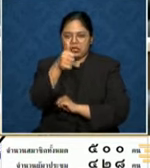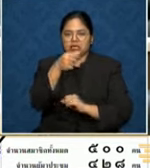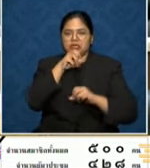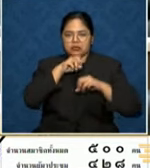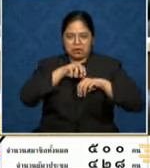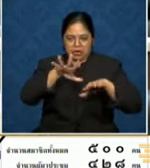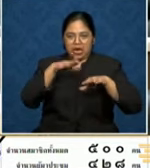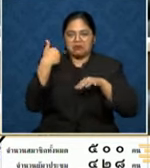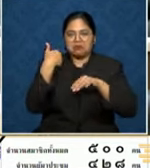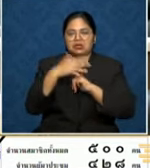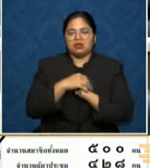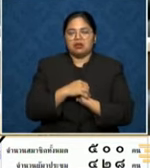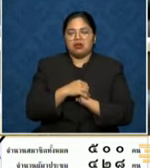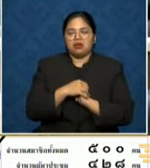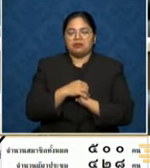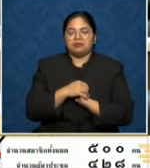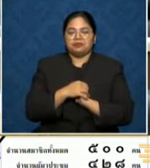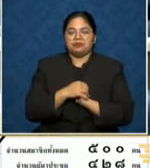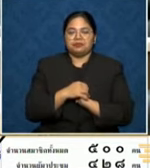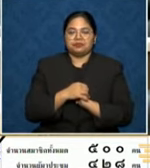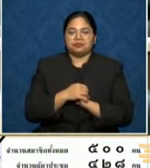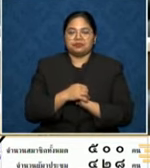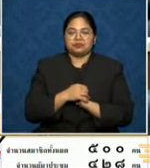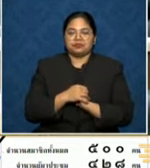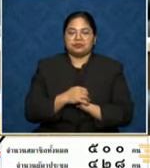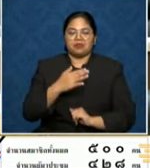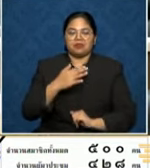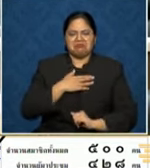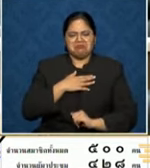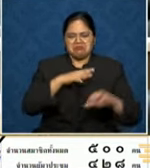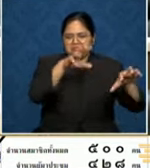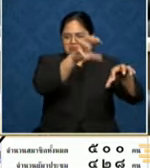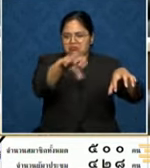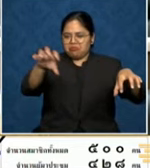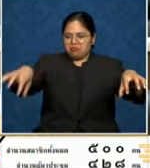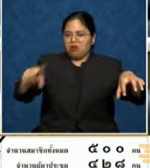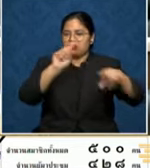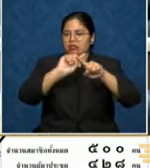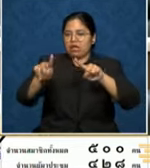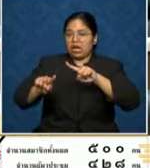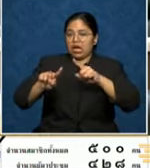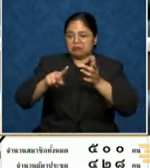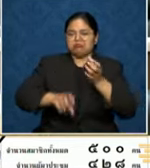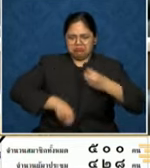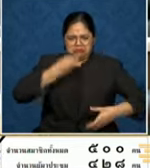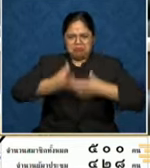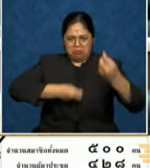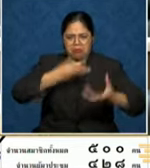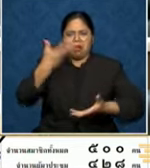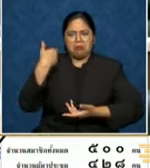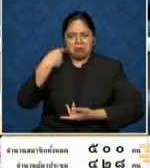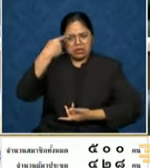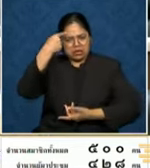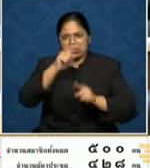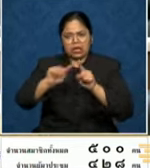นี้ครับว่ามีความเห็นของหลายหน่วยงานที่เกี่ยวกับการที่